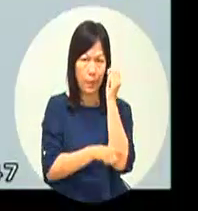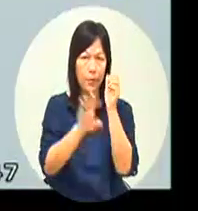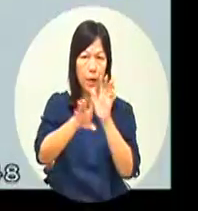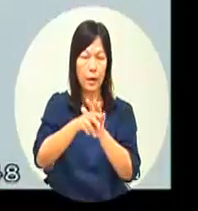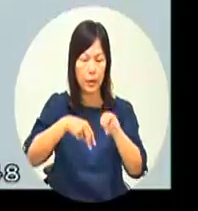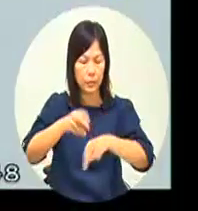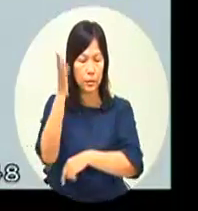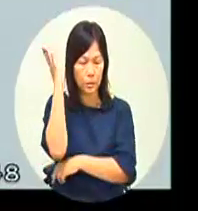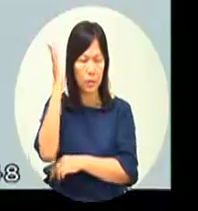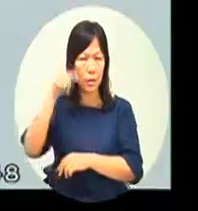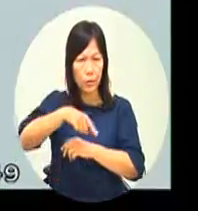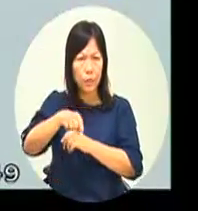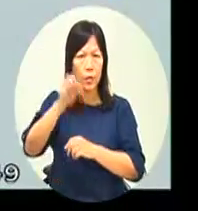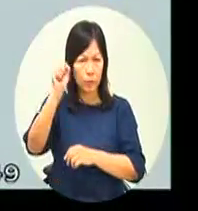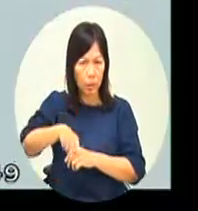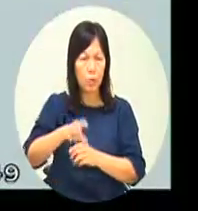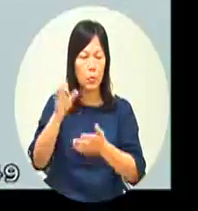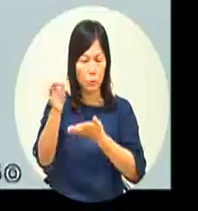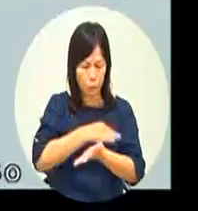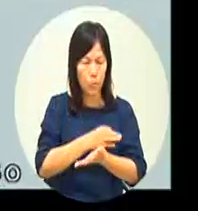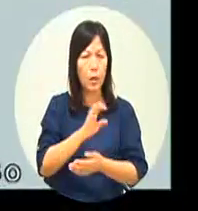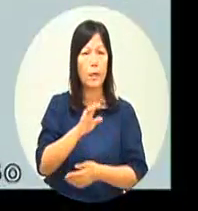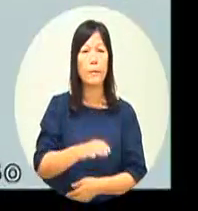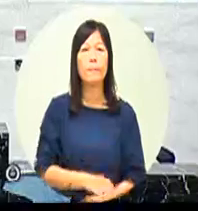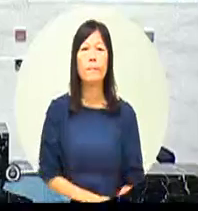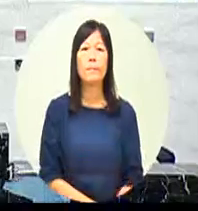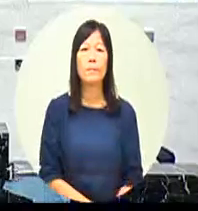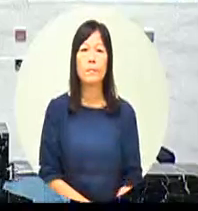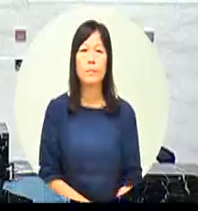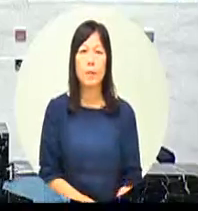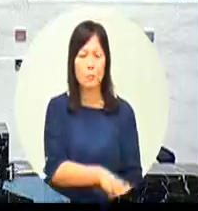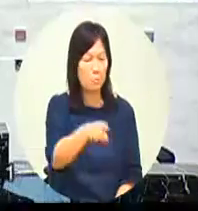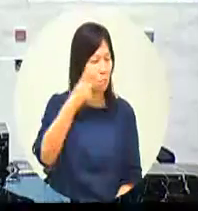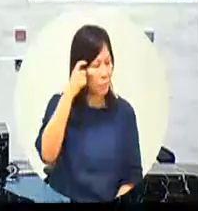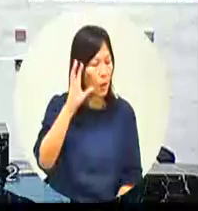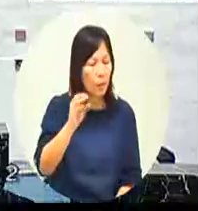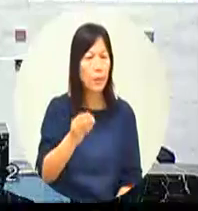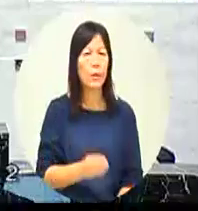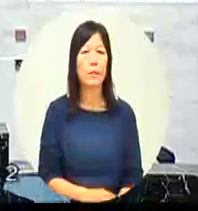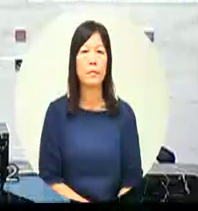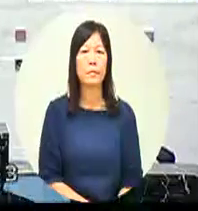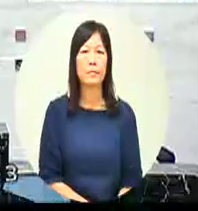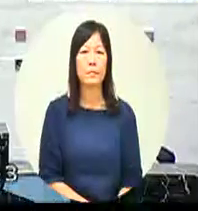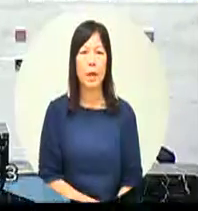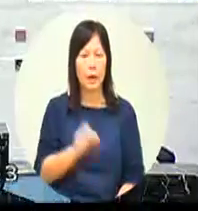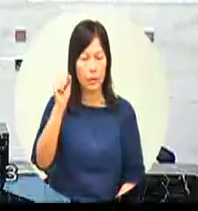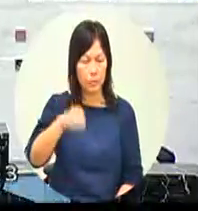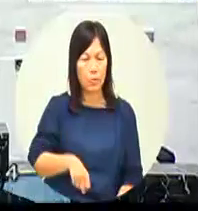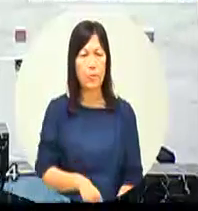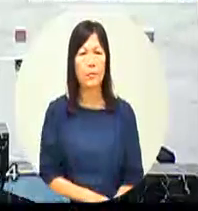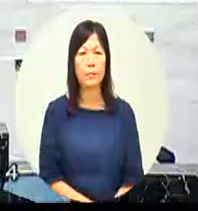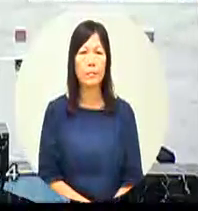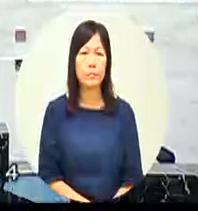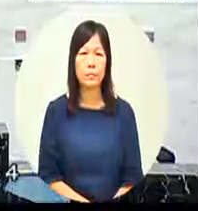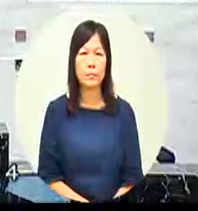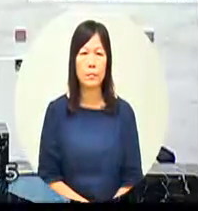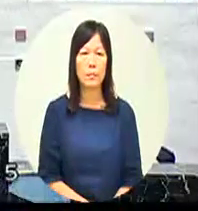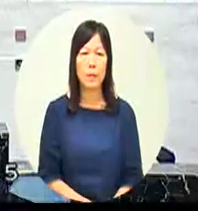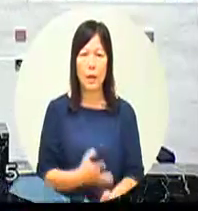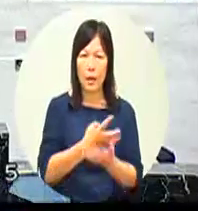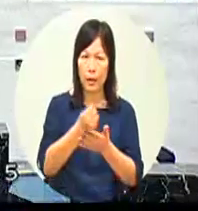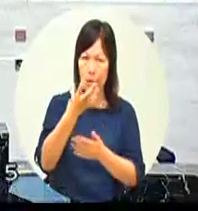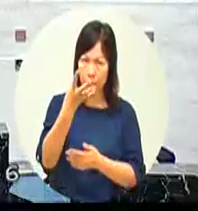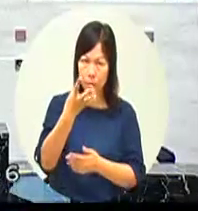售，报请备查，请讨论。 各位同仁们意见，准予备查。 案号